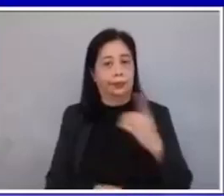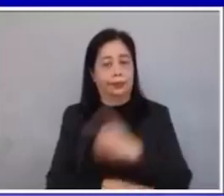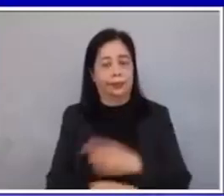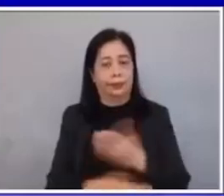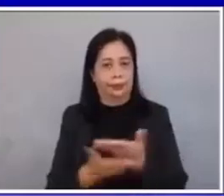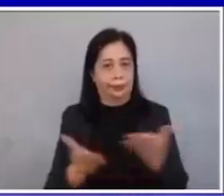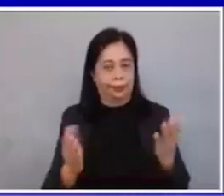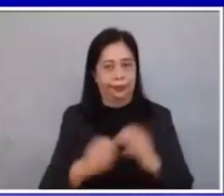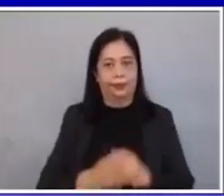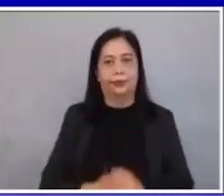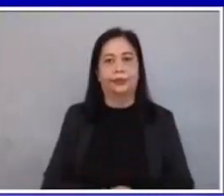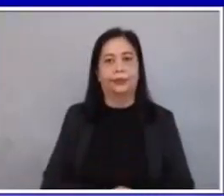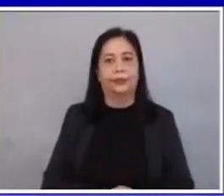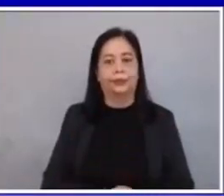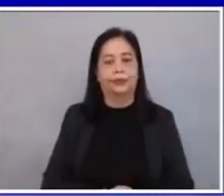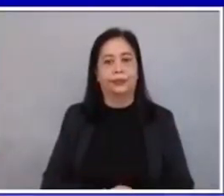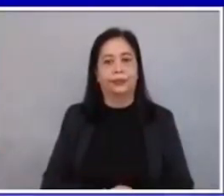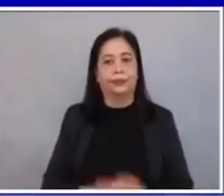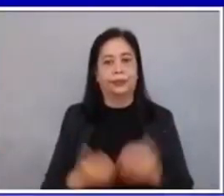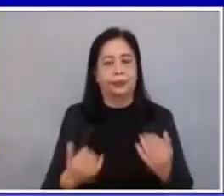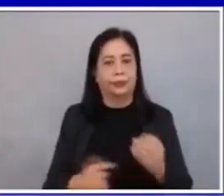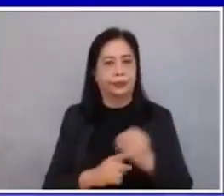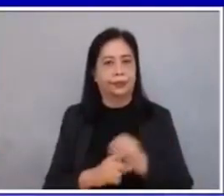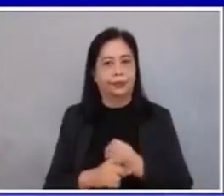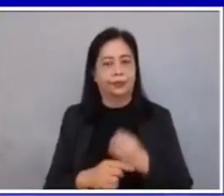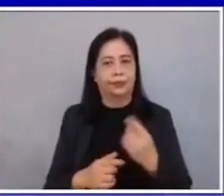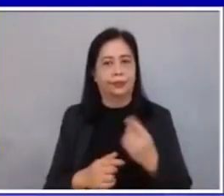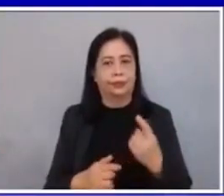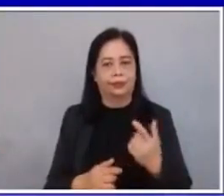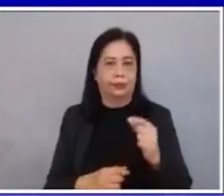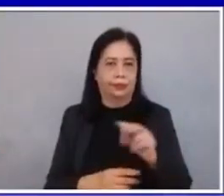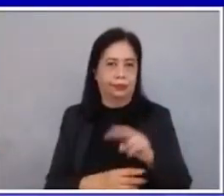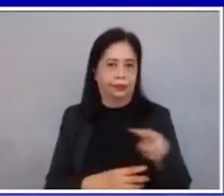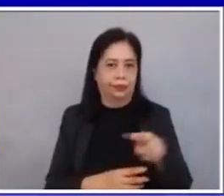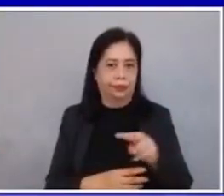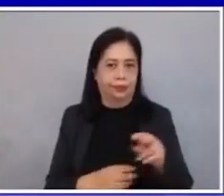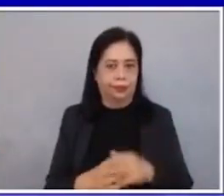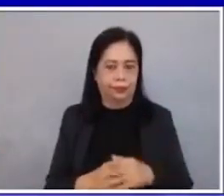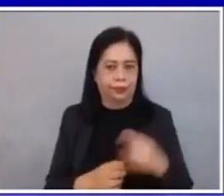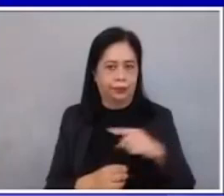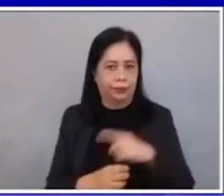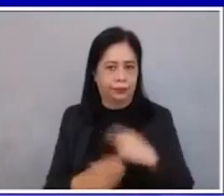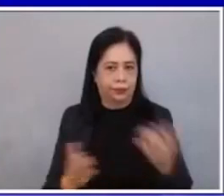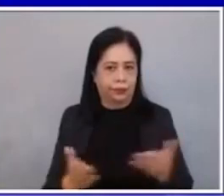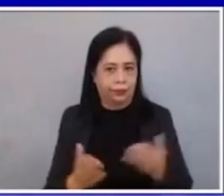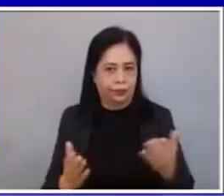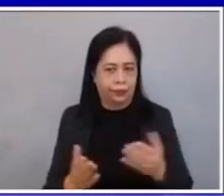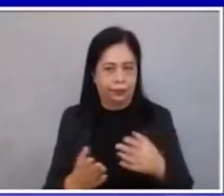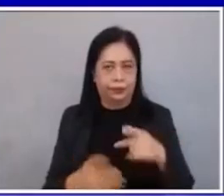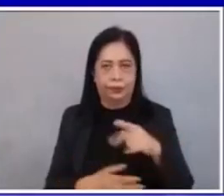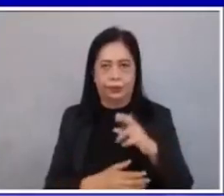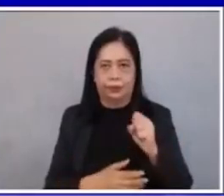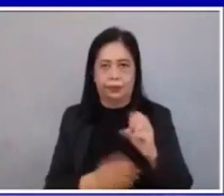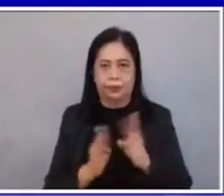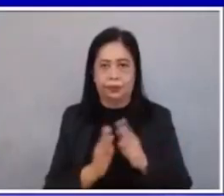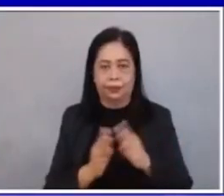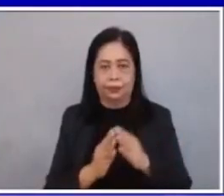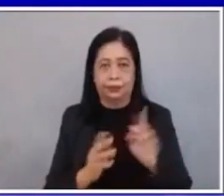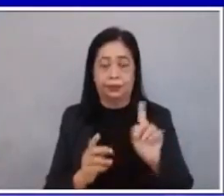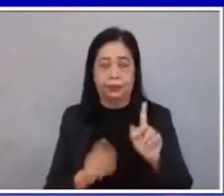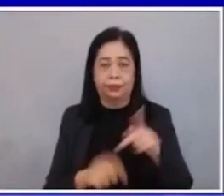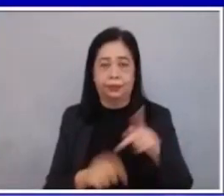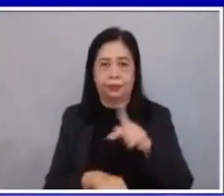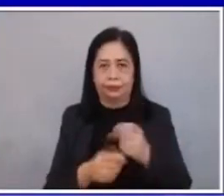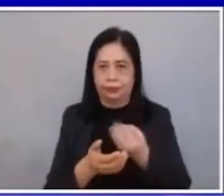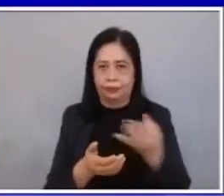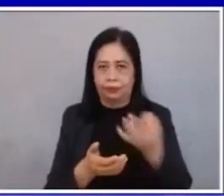Ngayong ika-anim ng Oktubre, taong 2022, tayo ay nandito po sa press conference ng Philippine Statistics Authority